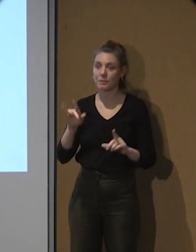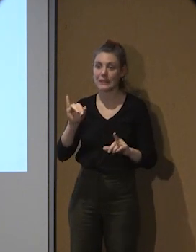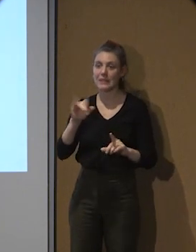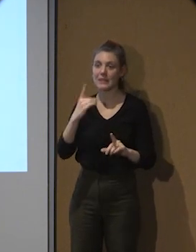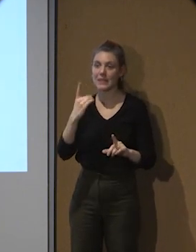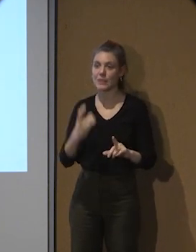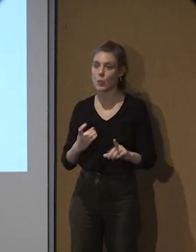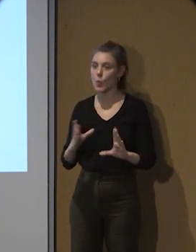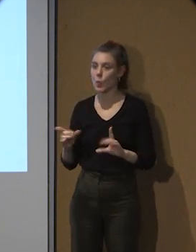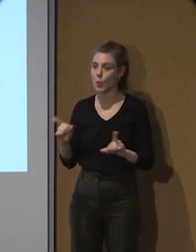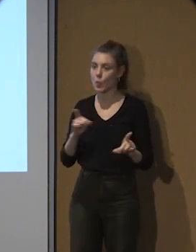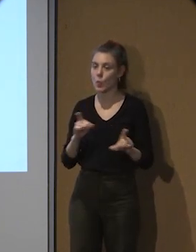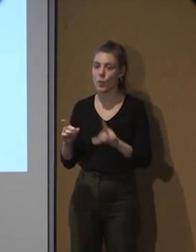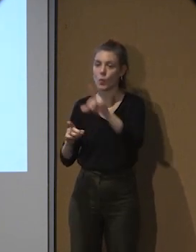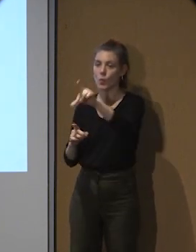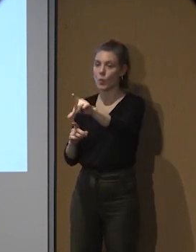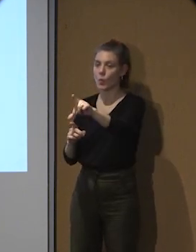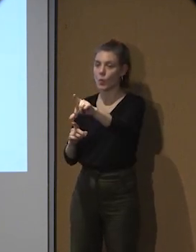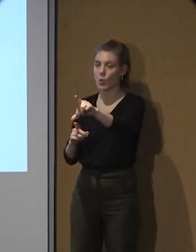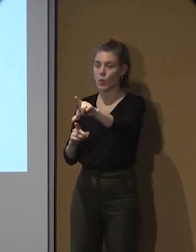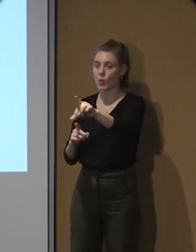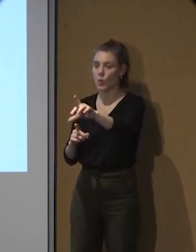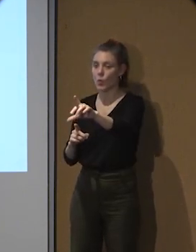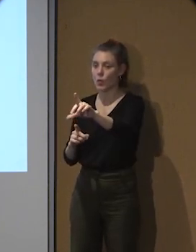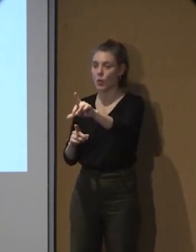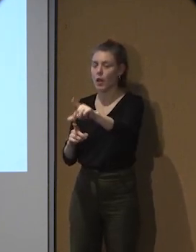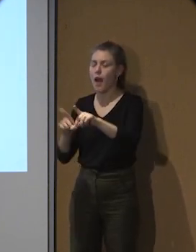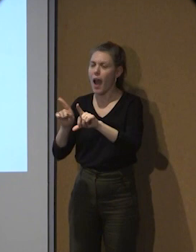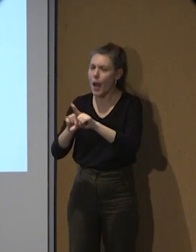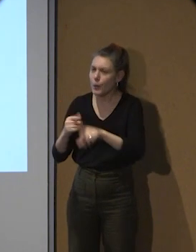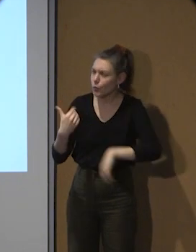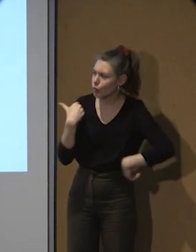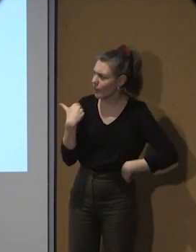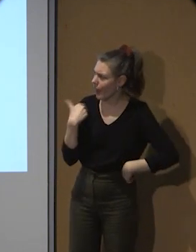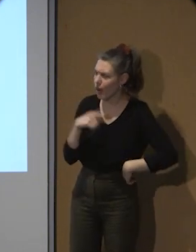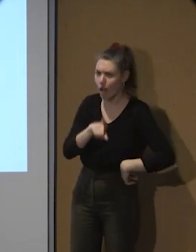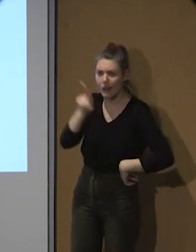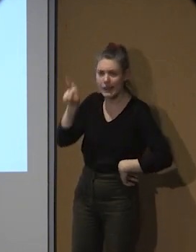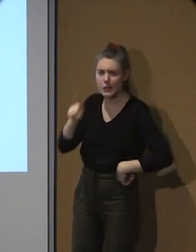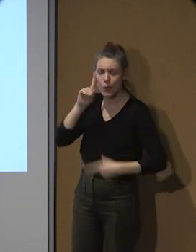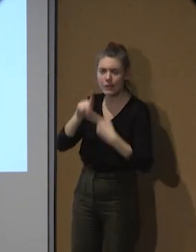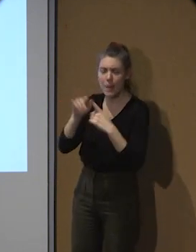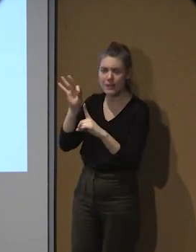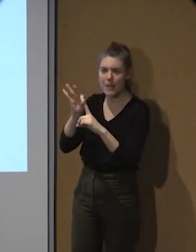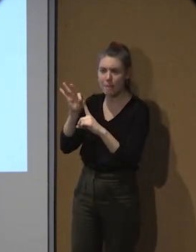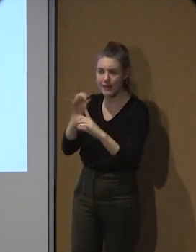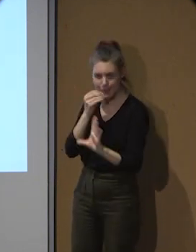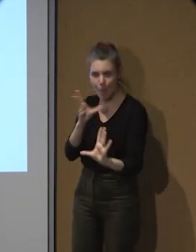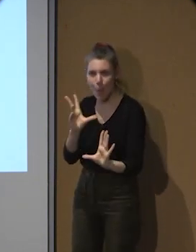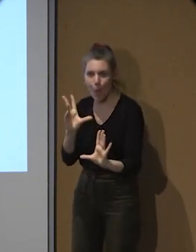Ah oui. Est-ce que vous aviez votre réponse d'ailleurs à la question est-ce que c'est la même question que vous allez poser ou Oui.